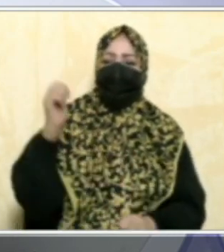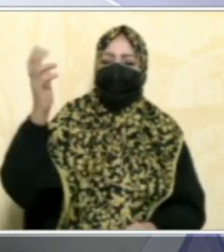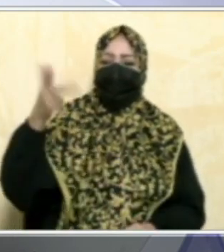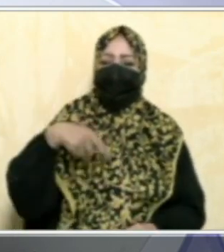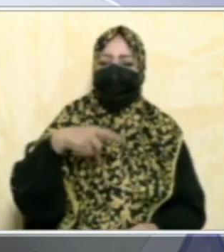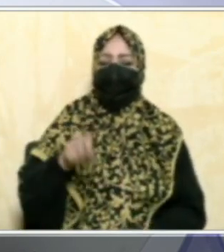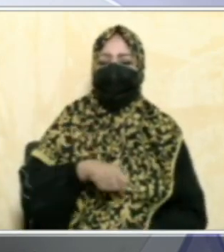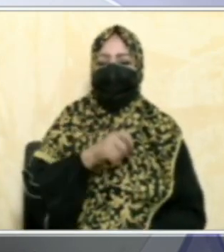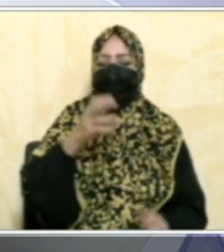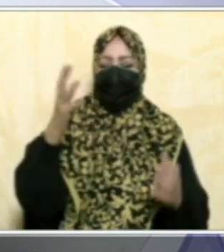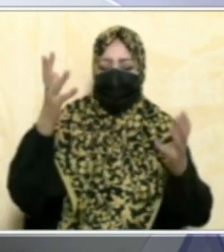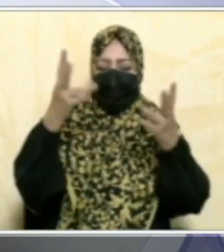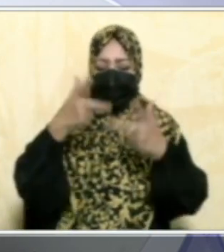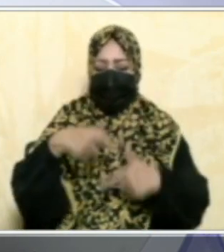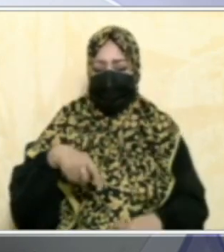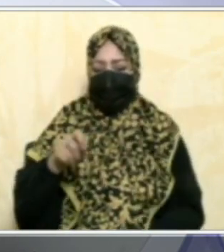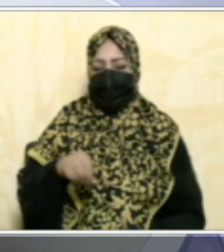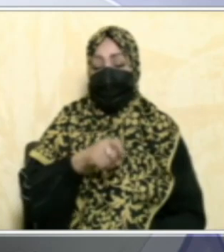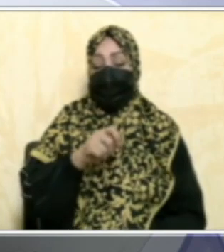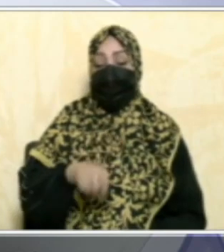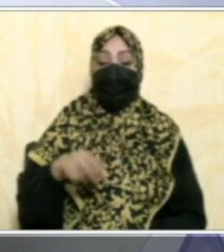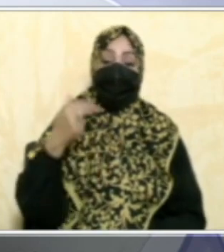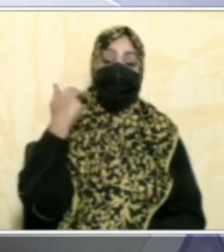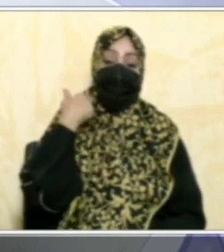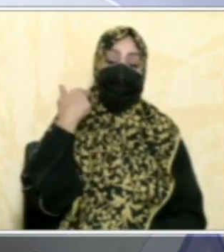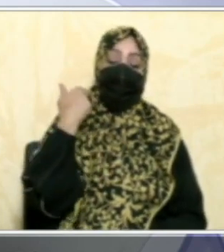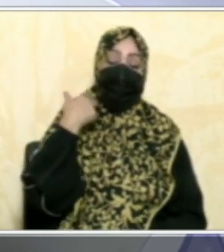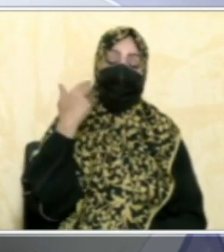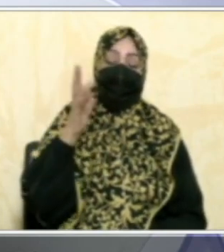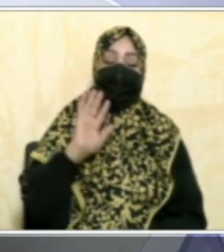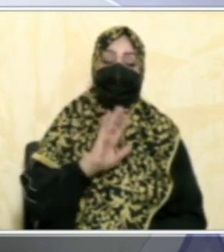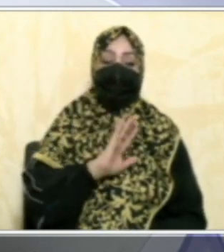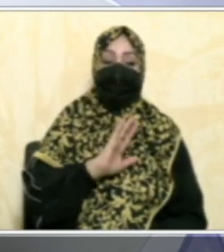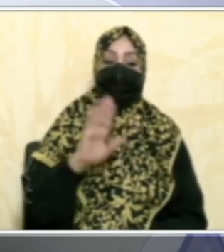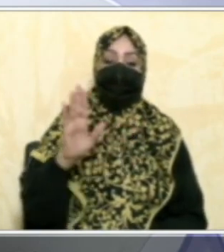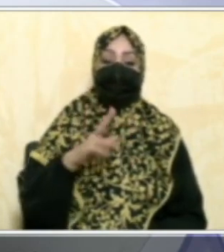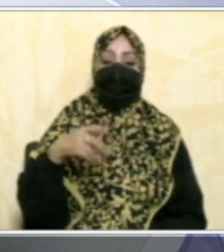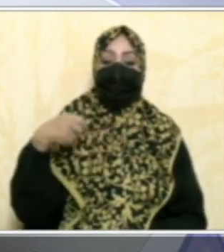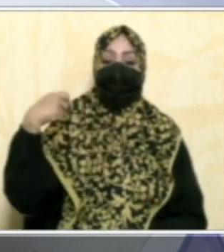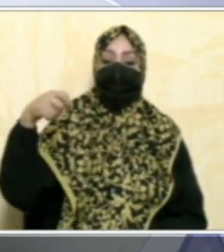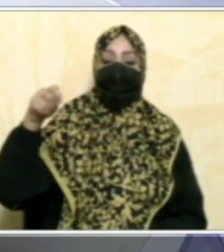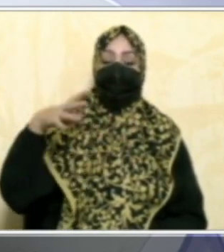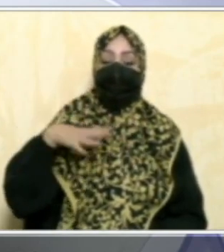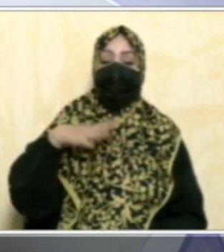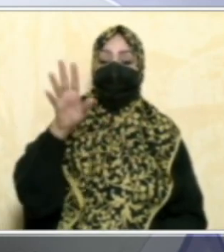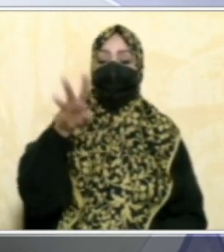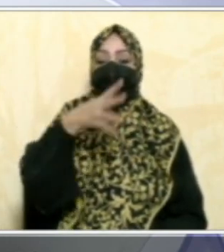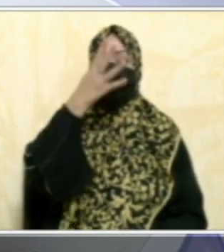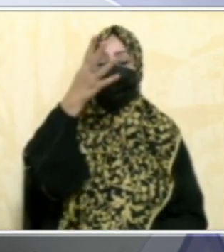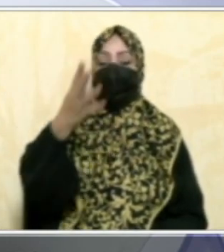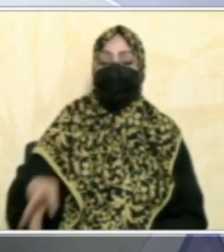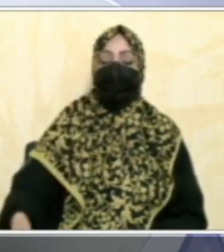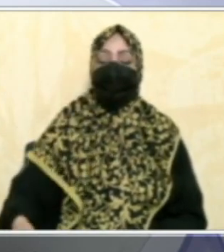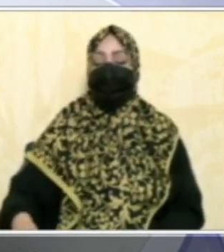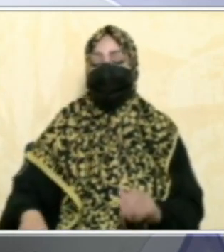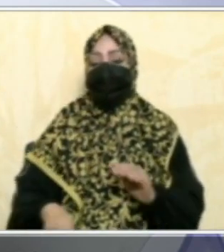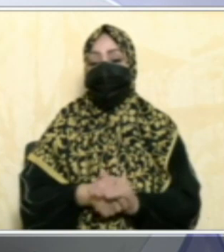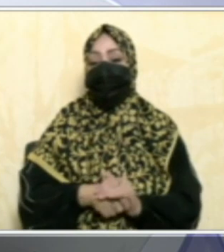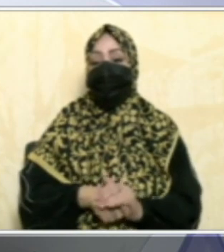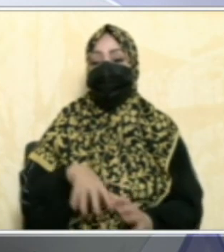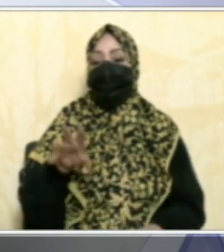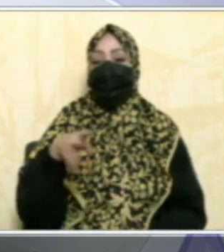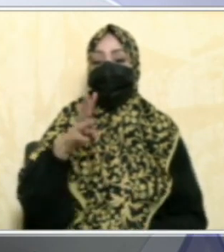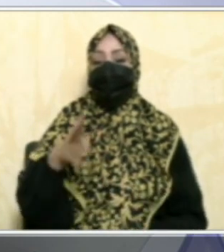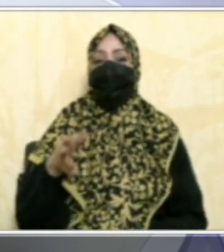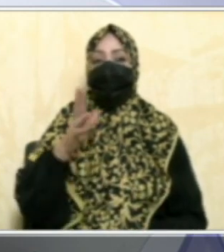يجوز، هذا لا يحل، هذا المدير يعد غاشا والشخص اللي رضي بذلك رضي بالغش وغش معه، لا ينبغي هذا